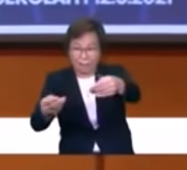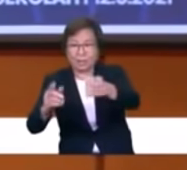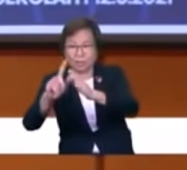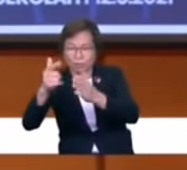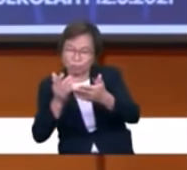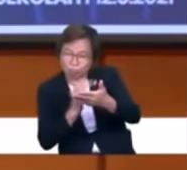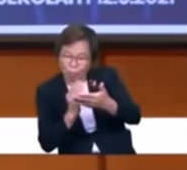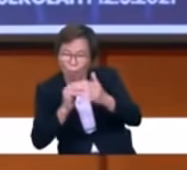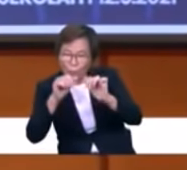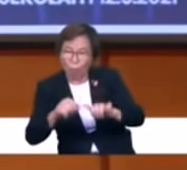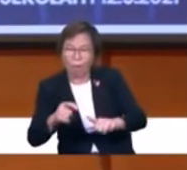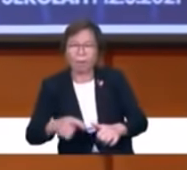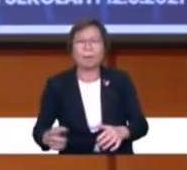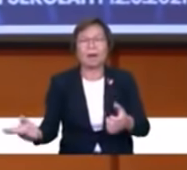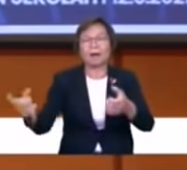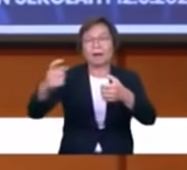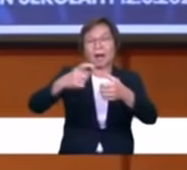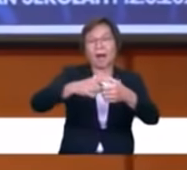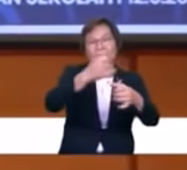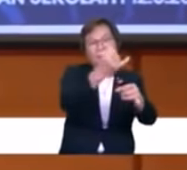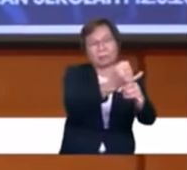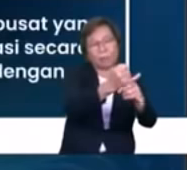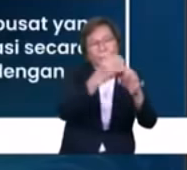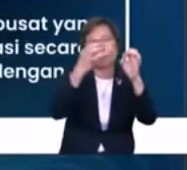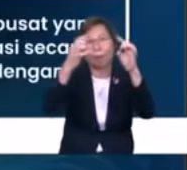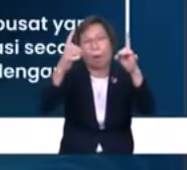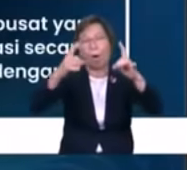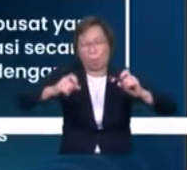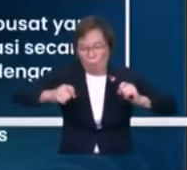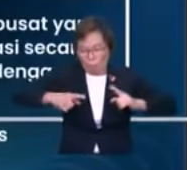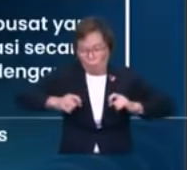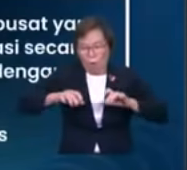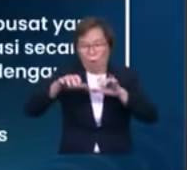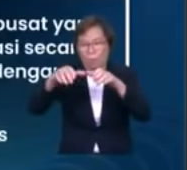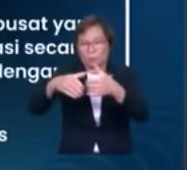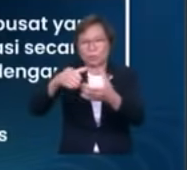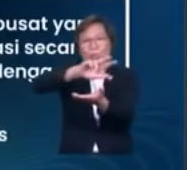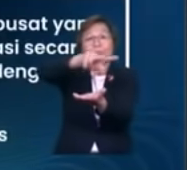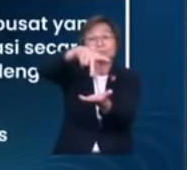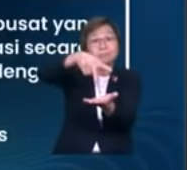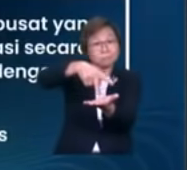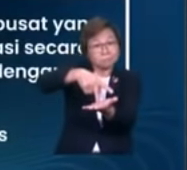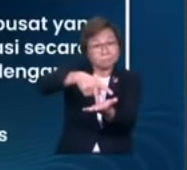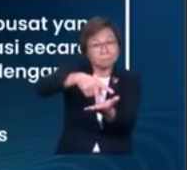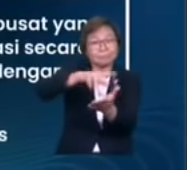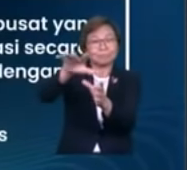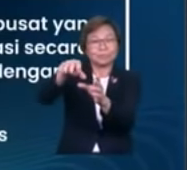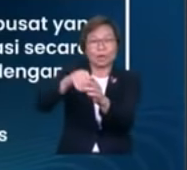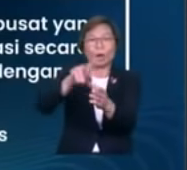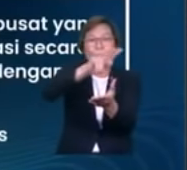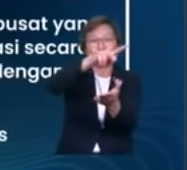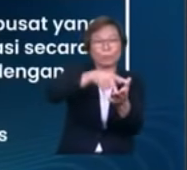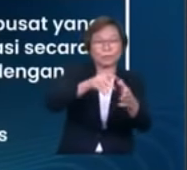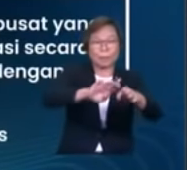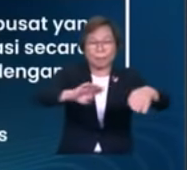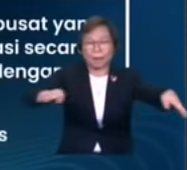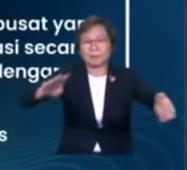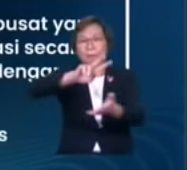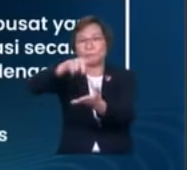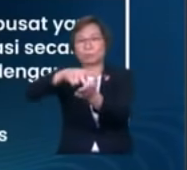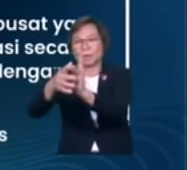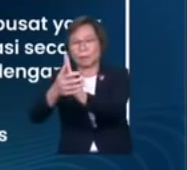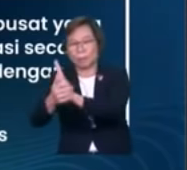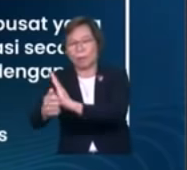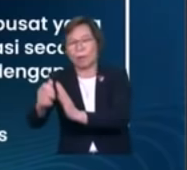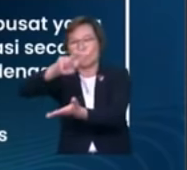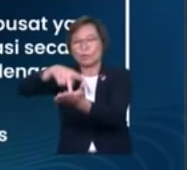terus nya ini adalah berkaitan dengan isi pendidikan swasta ketegori pusat ini termasuklah pusatbahasa pulsa